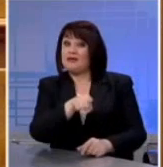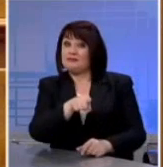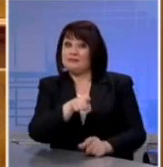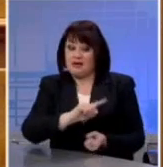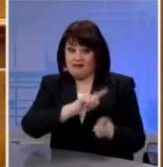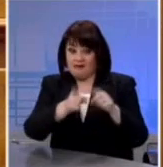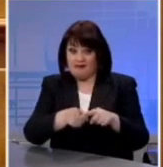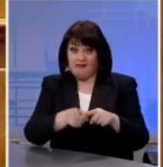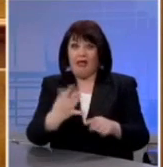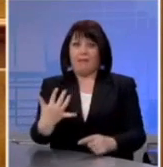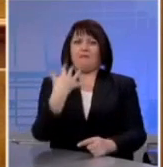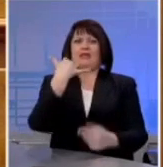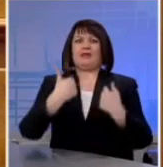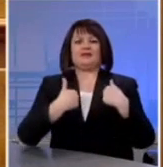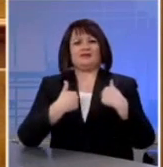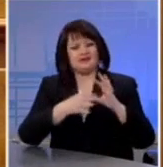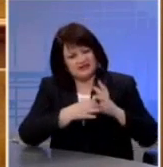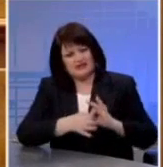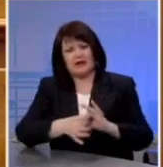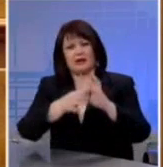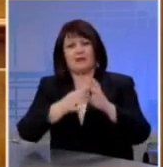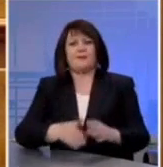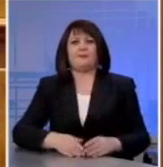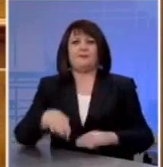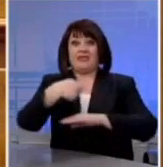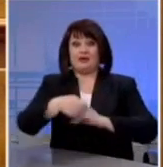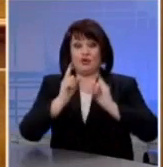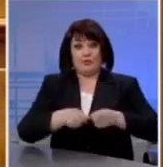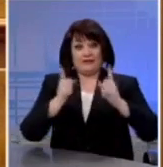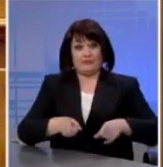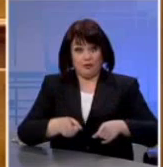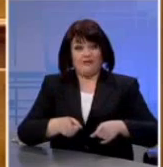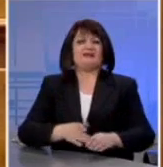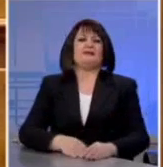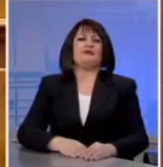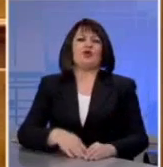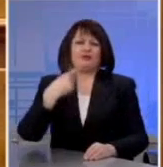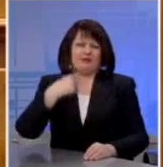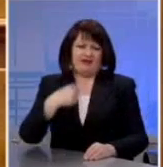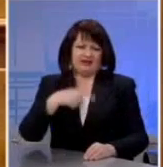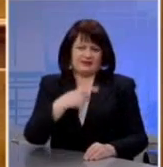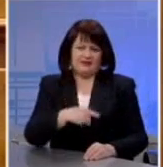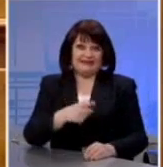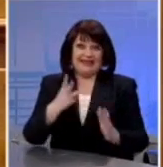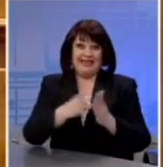Ανταυτού η επίθεση συνεχίζεται μέχρι σήμερα. Οι αποφάσεις δεν που βγαίνουν για συγκοφαντική δυσφήμιση, 18 στη σειρά,